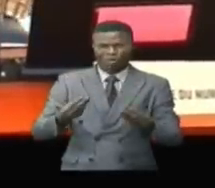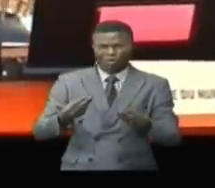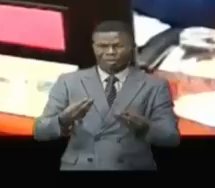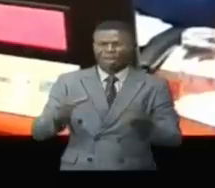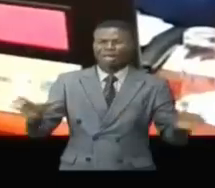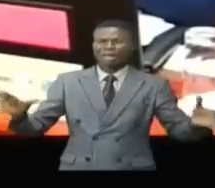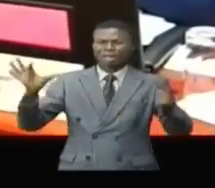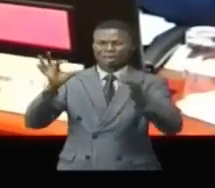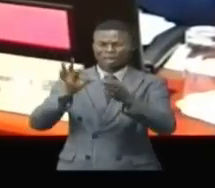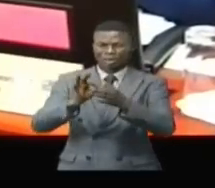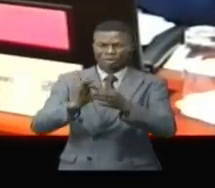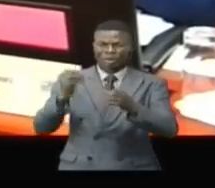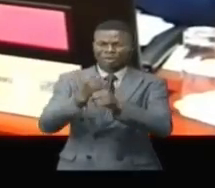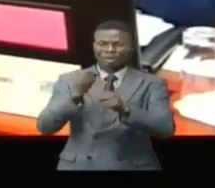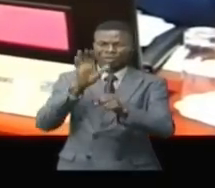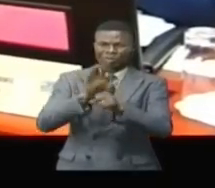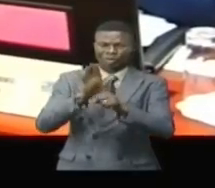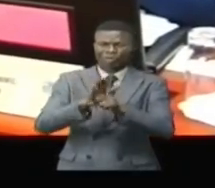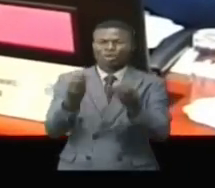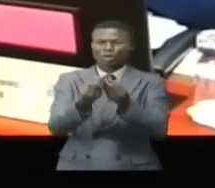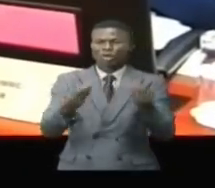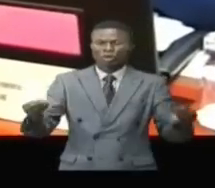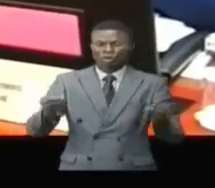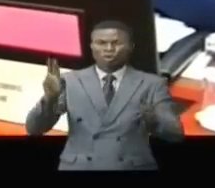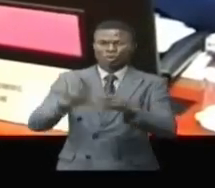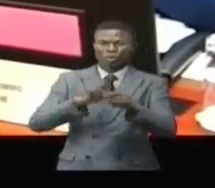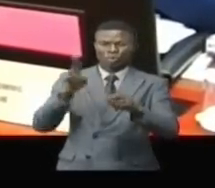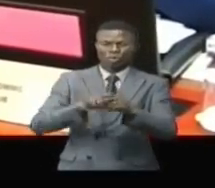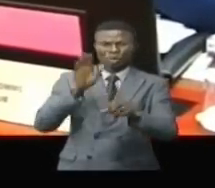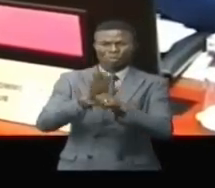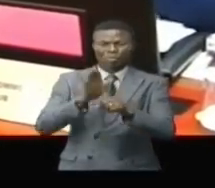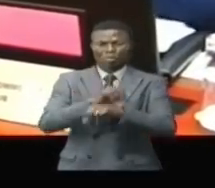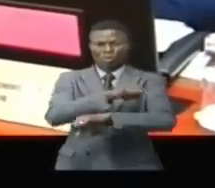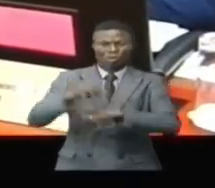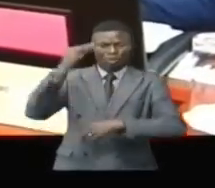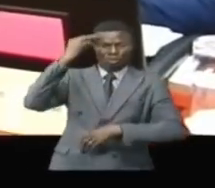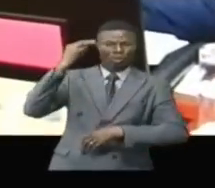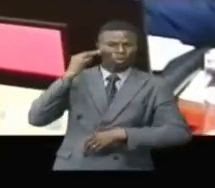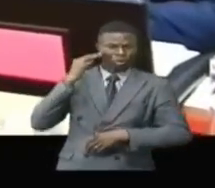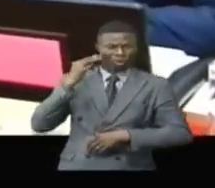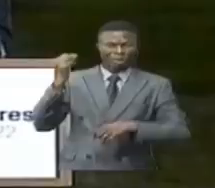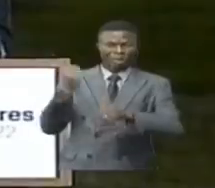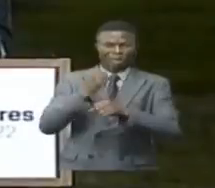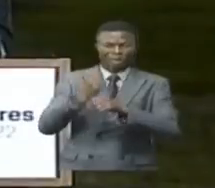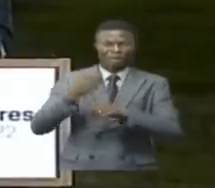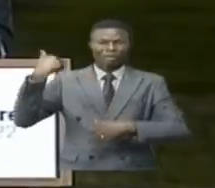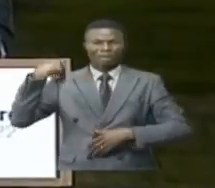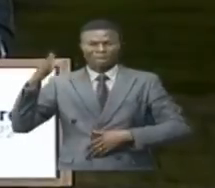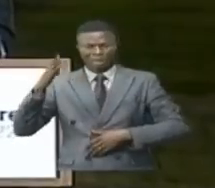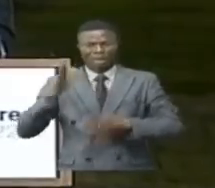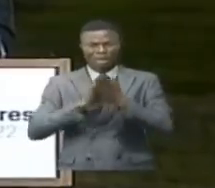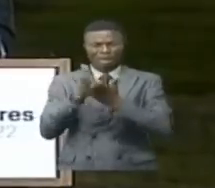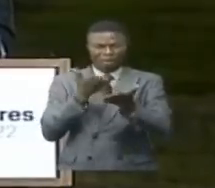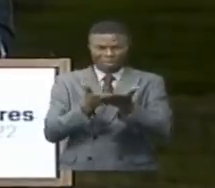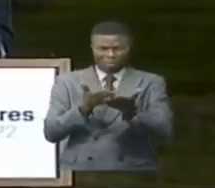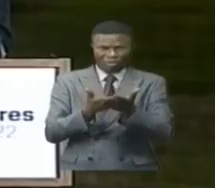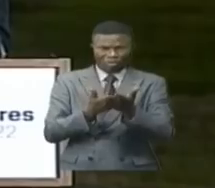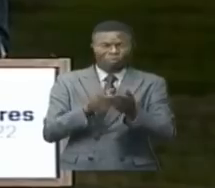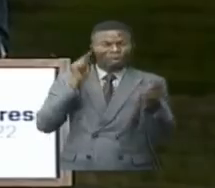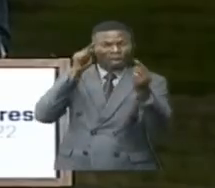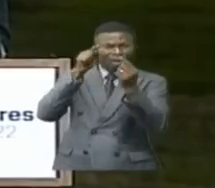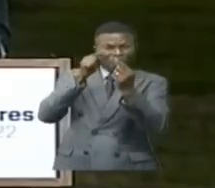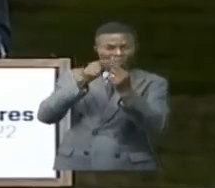l'interconnexion et l'interopérabilité entre les solutions applicatives des différents ministères ou services publics concernés.